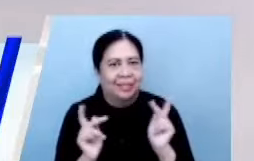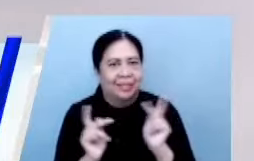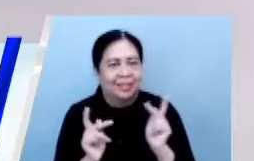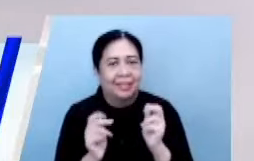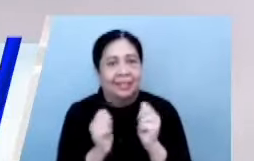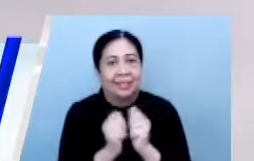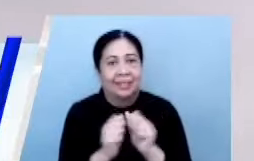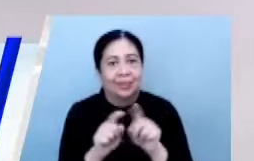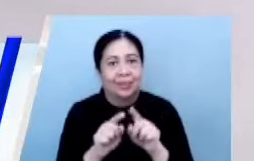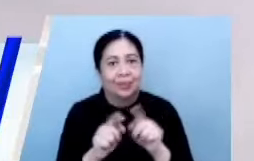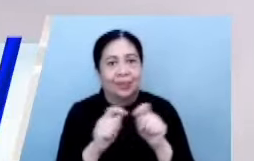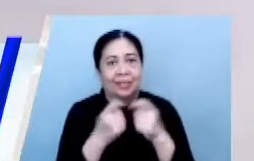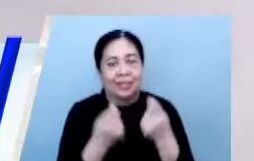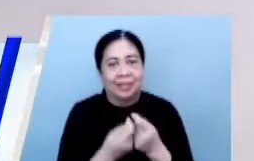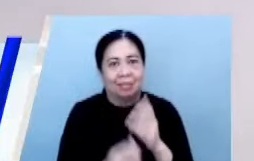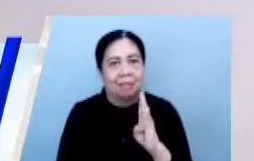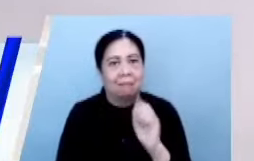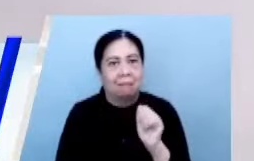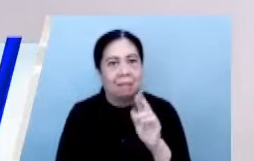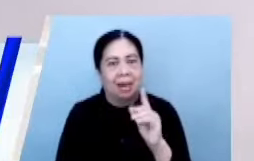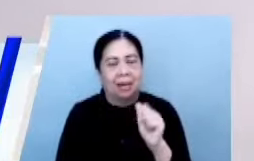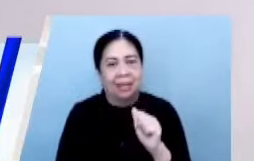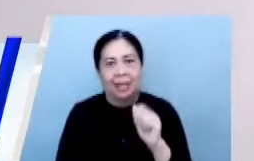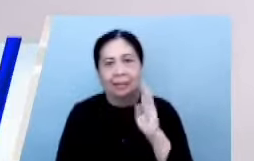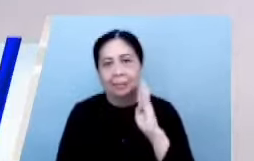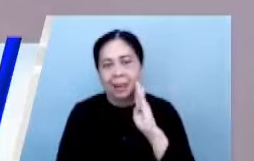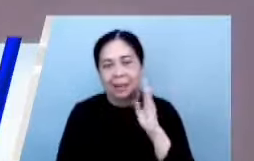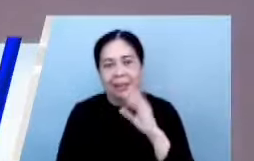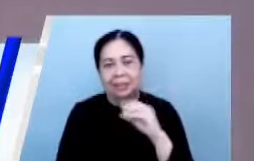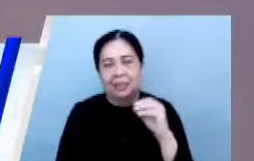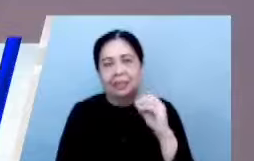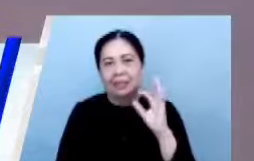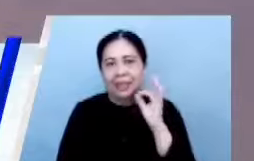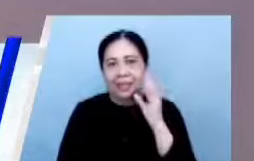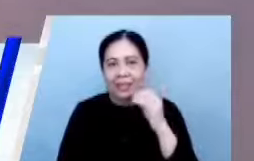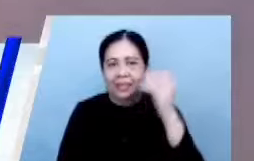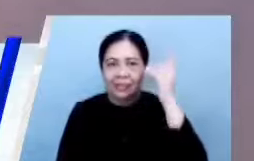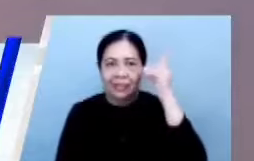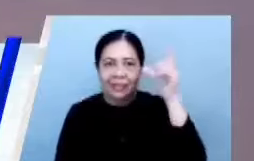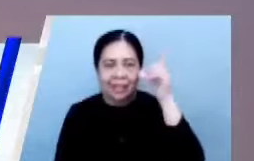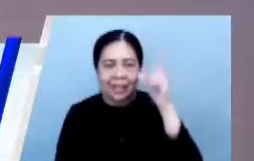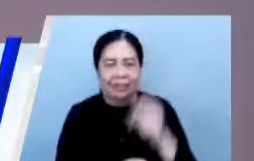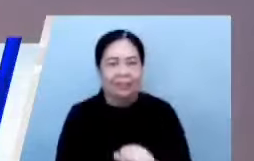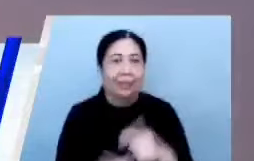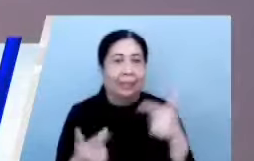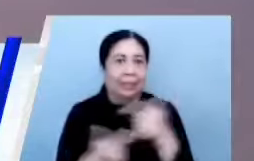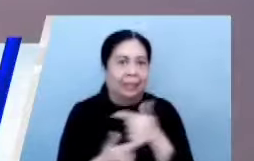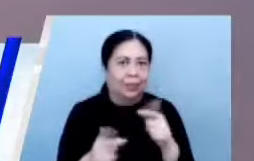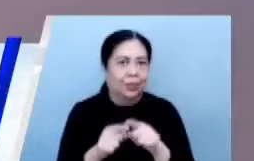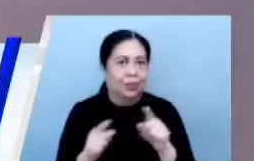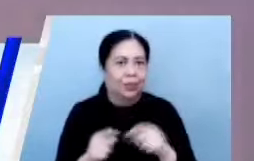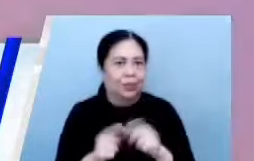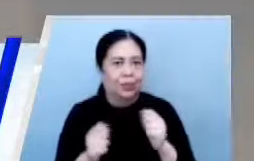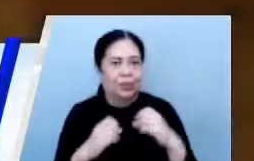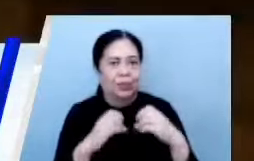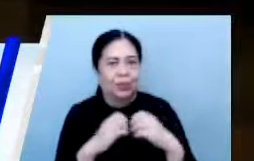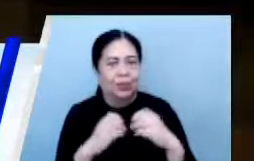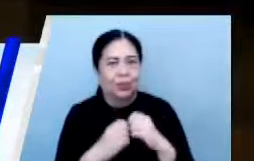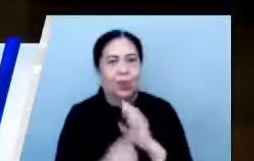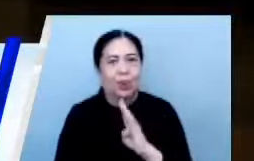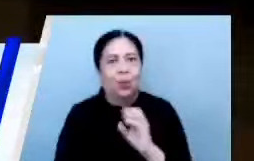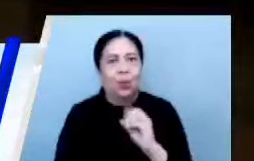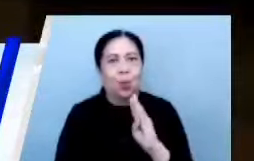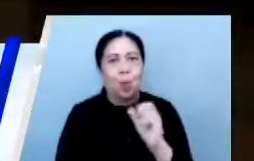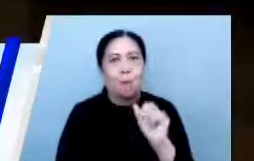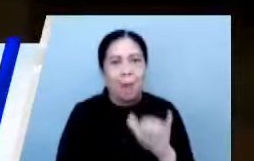Team Barda ni na Barbie Forteza at David Licauco. Laugh trip din daw ang hatid ni Kapuso comedian Bubay. We're very,